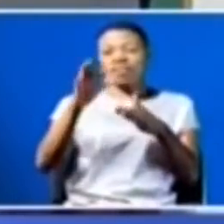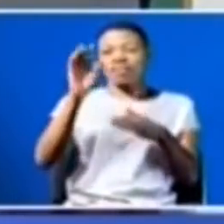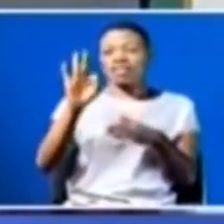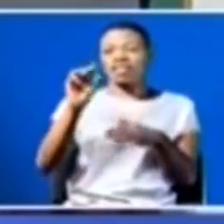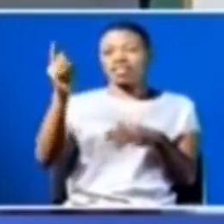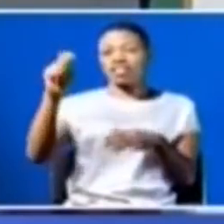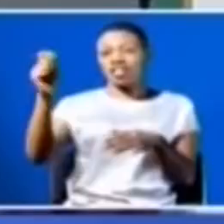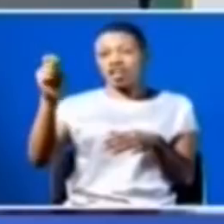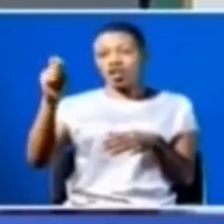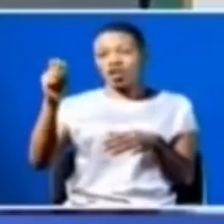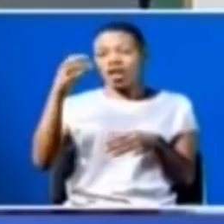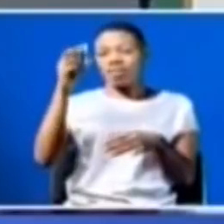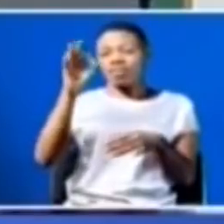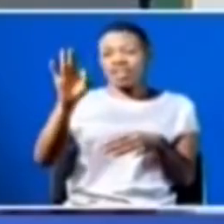trilioni